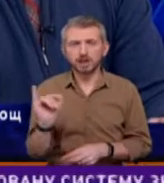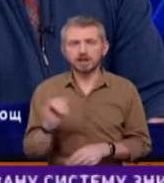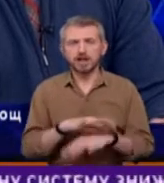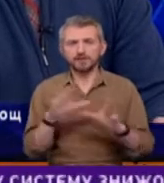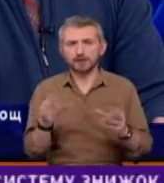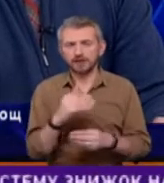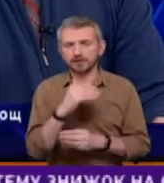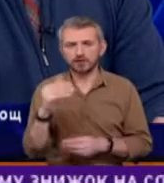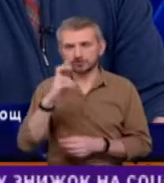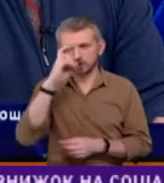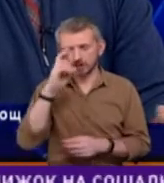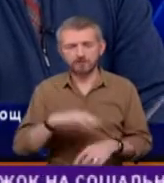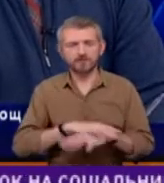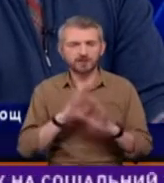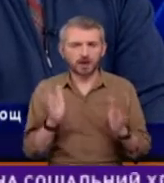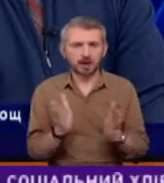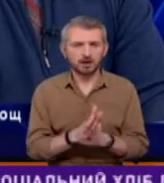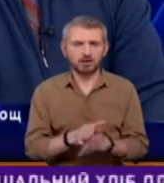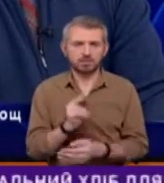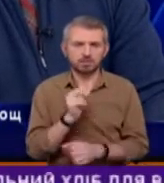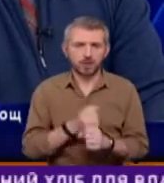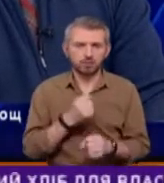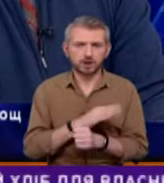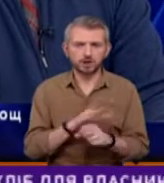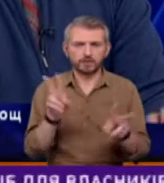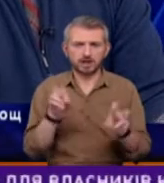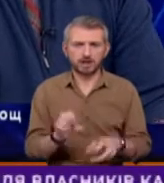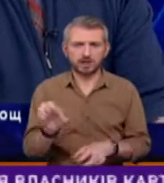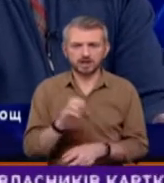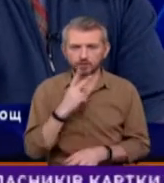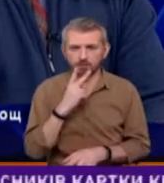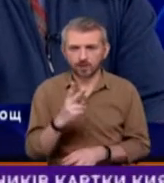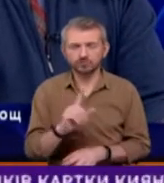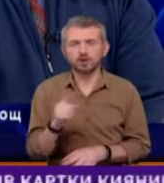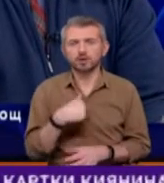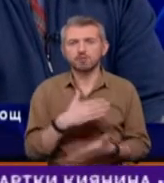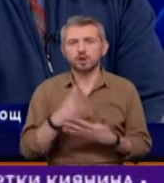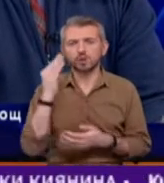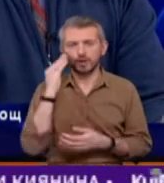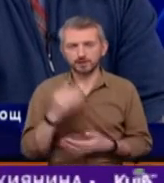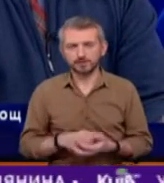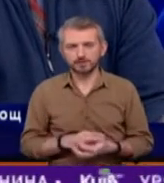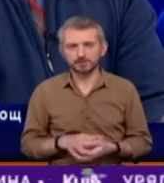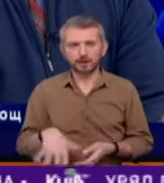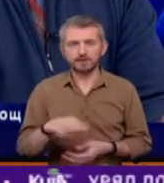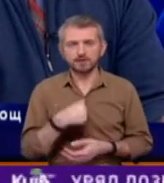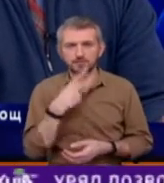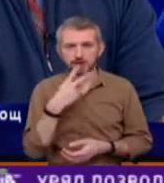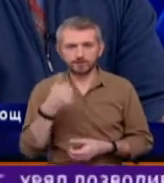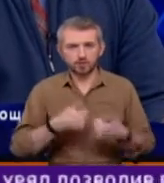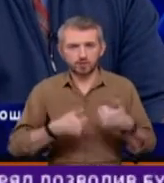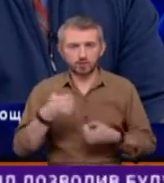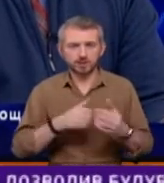взагалі на рівні держави взагалі не опрацьована тема Євробачення. Що я маю на увазі? Всі ми дивимося